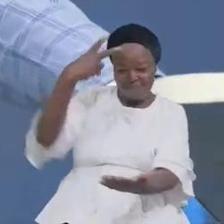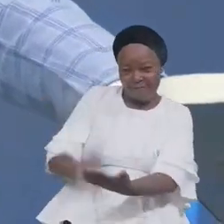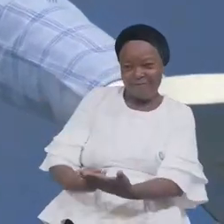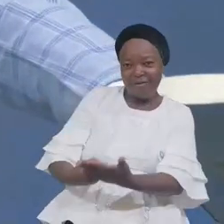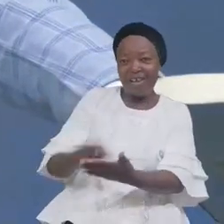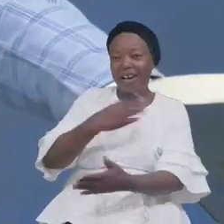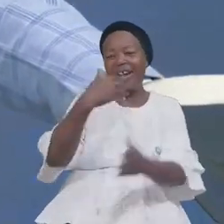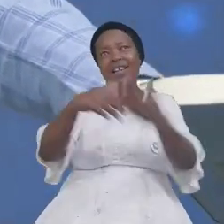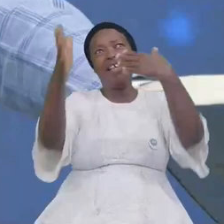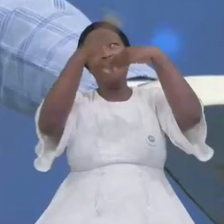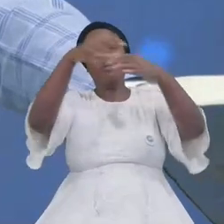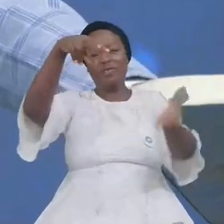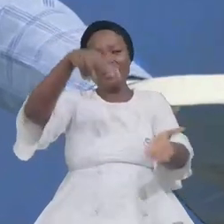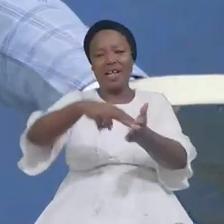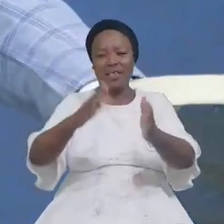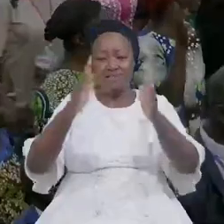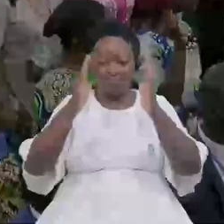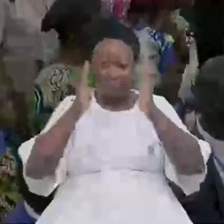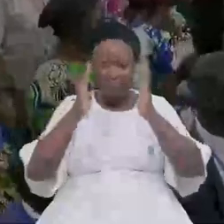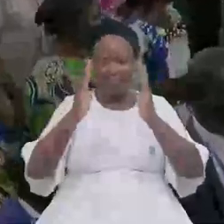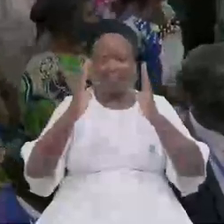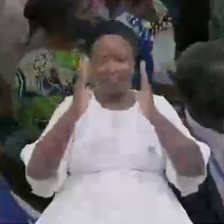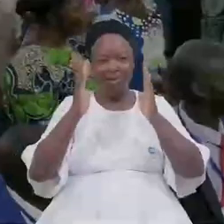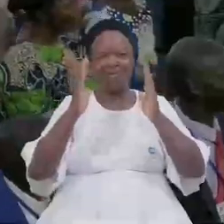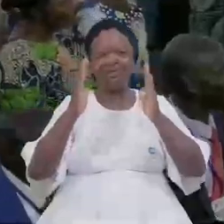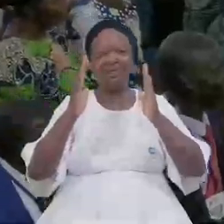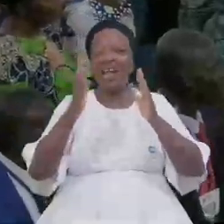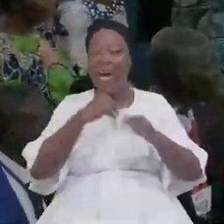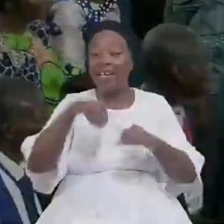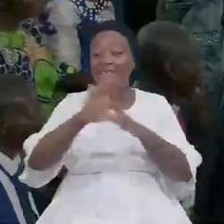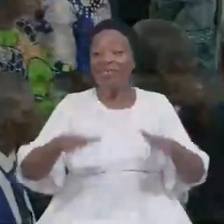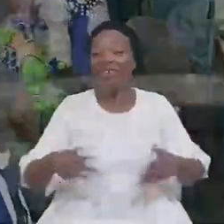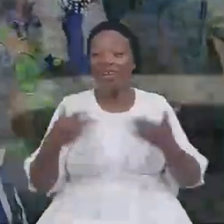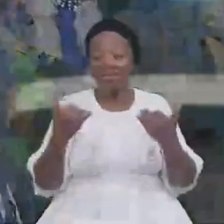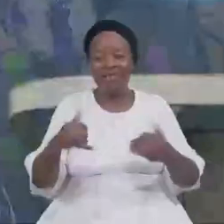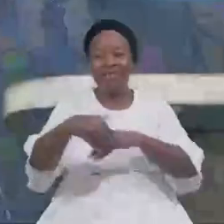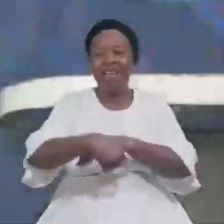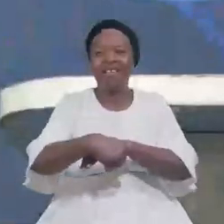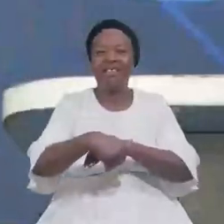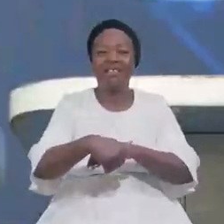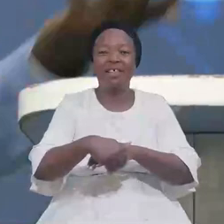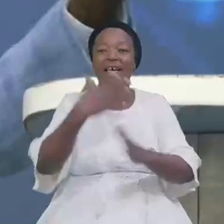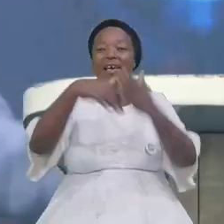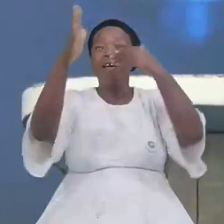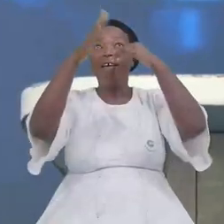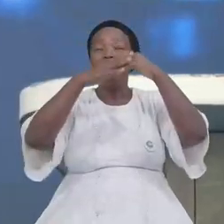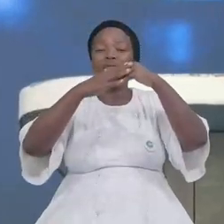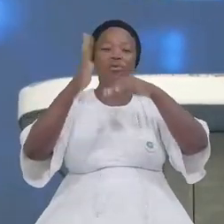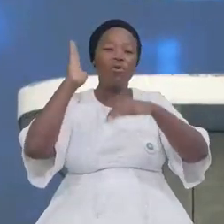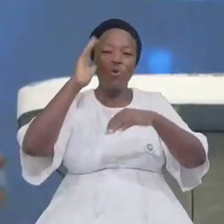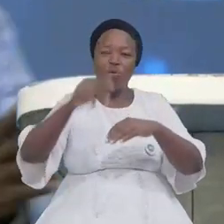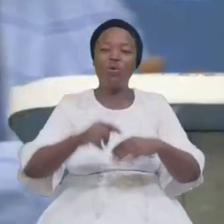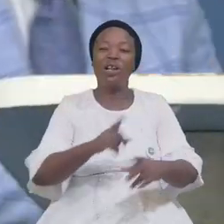s'écrase et le ciel se tient debout en attention. Et ce